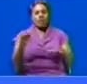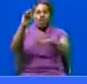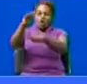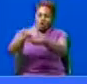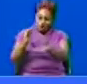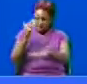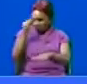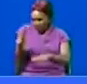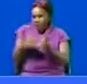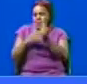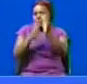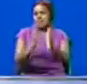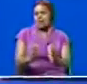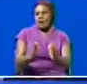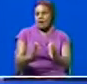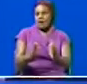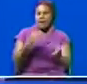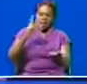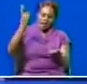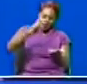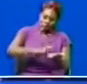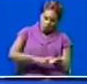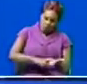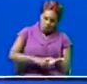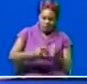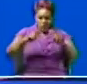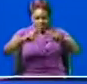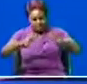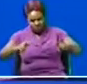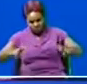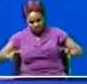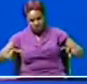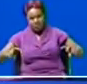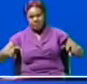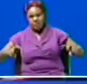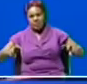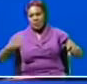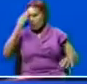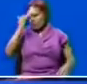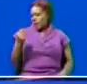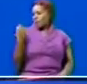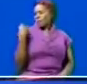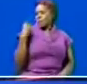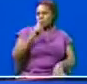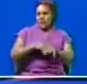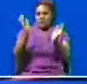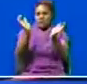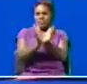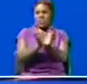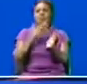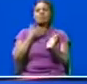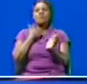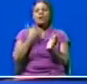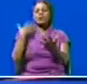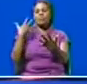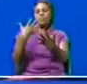manake ni kiongozi, muandikishe taarifa, fanya uchunguzi. Kwa sababu kama juzi waliponishika walikuwa wanataka kuniweka kwa siku